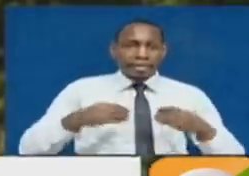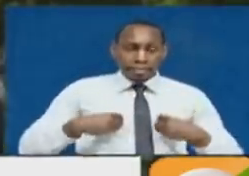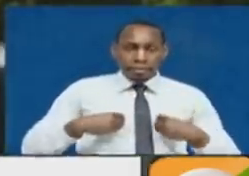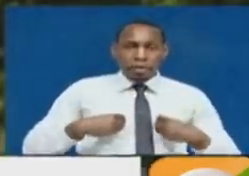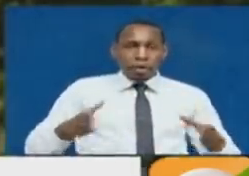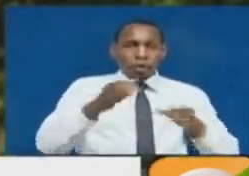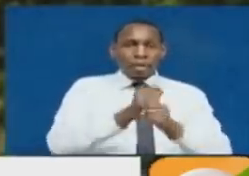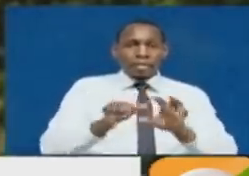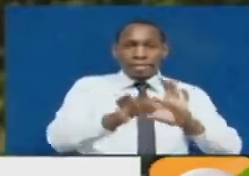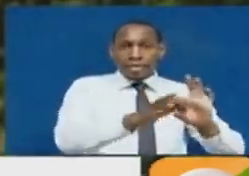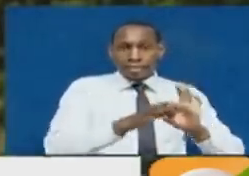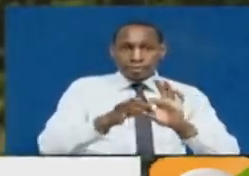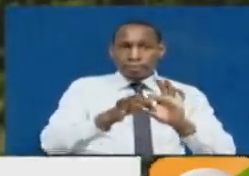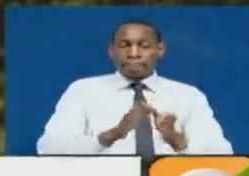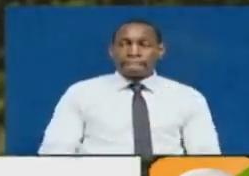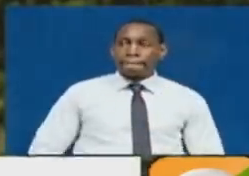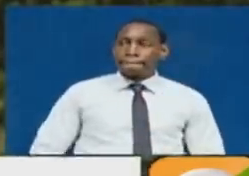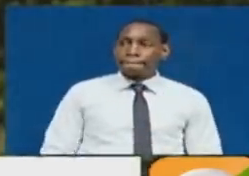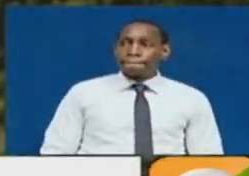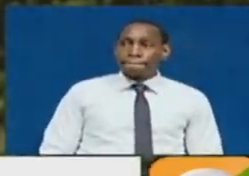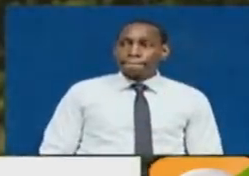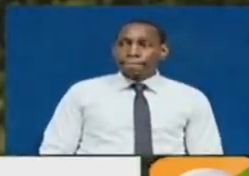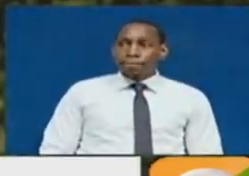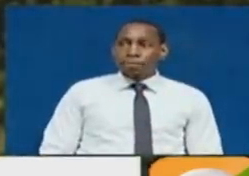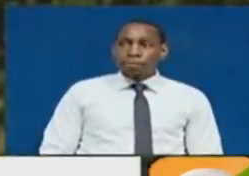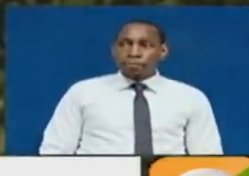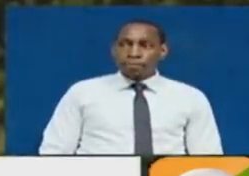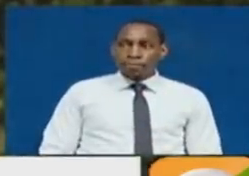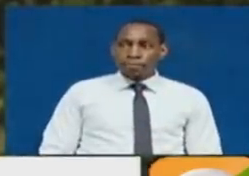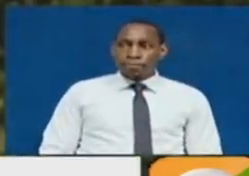katika muungano wa Azimio la Umoja. Sam Gitukuruninga ya Citizen, Nairobi.